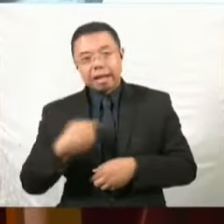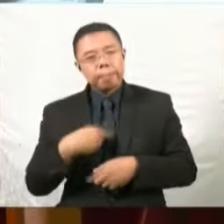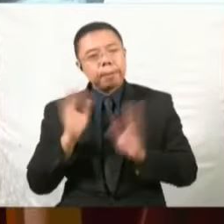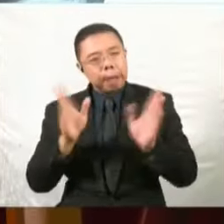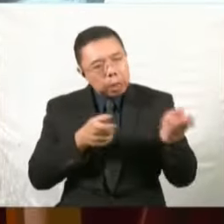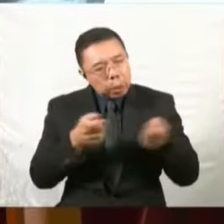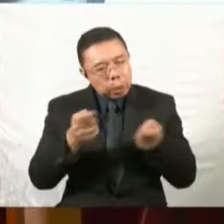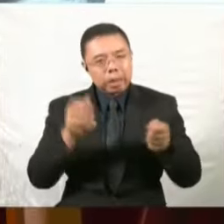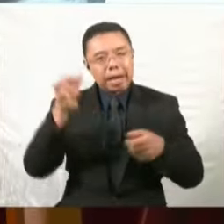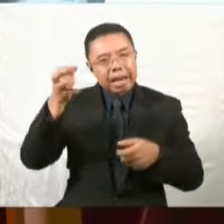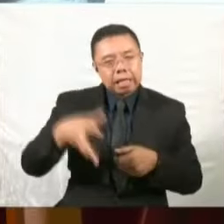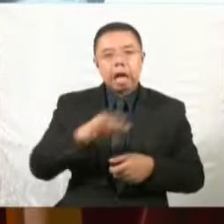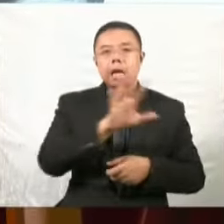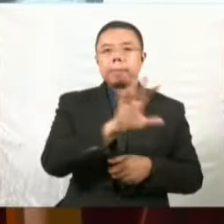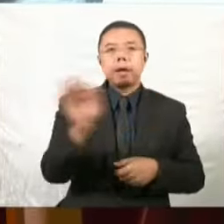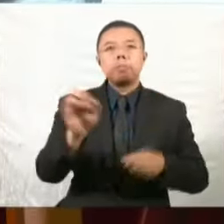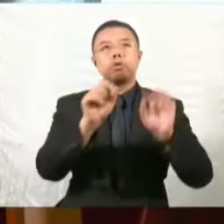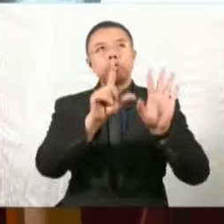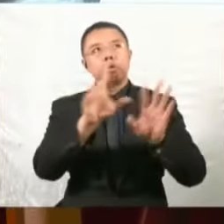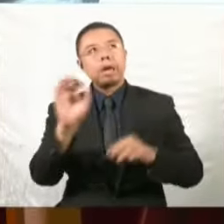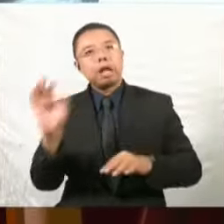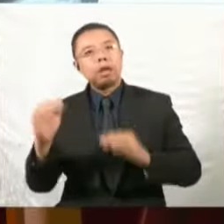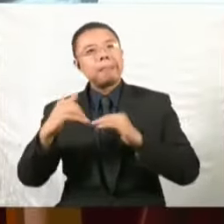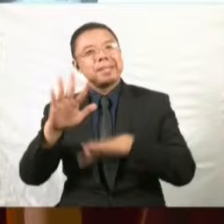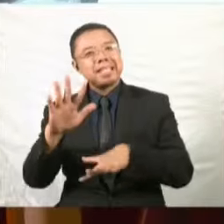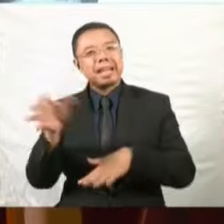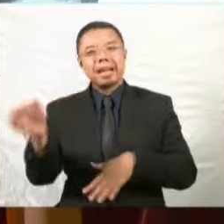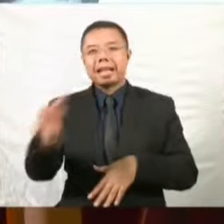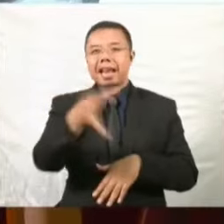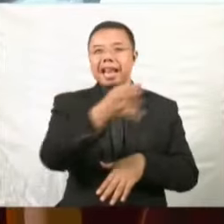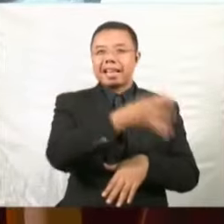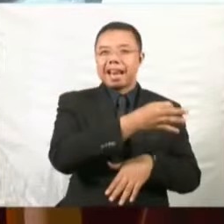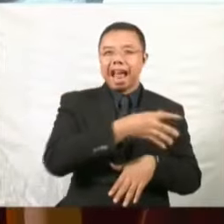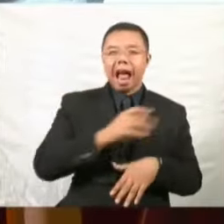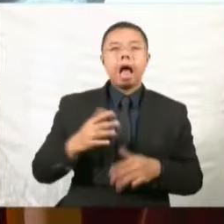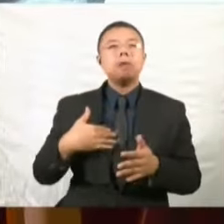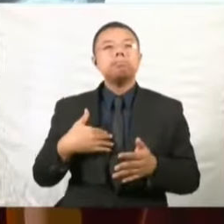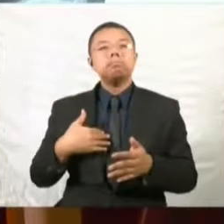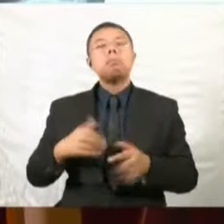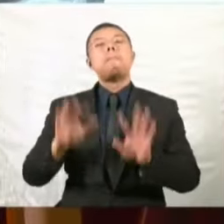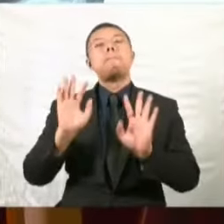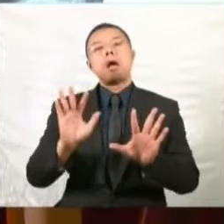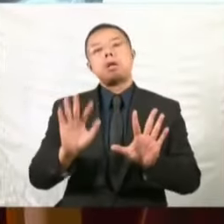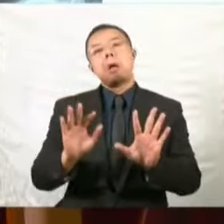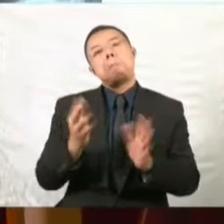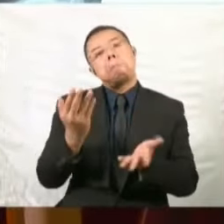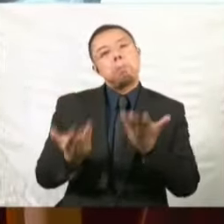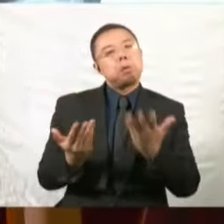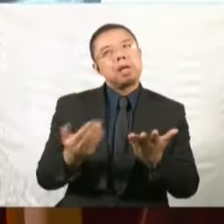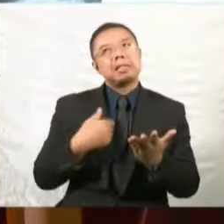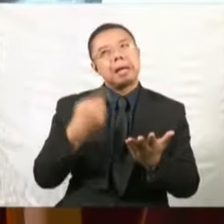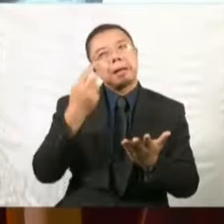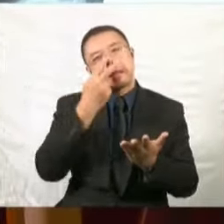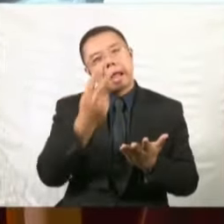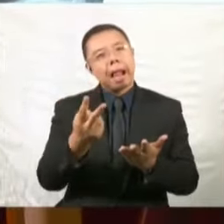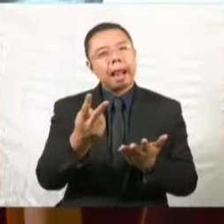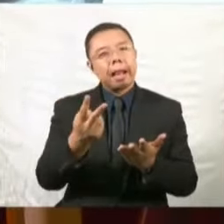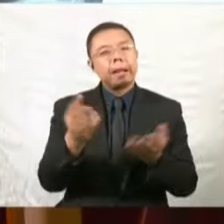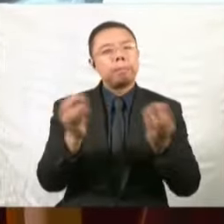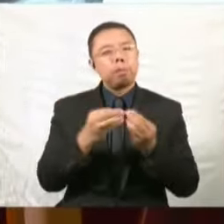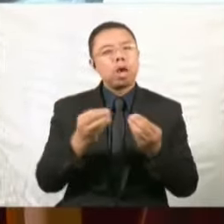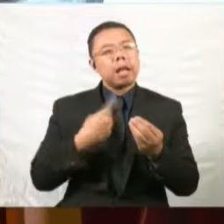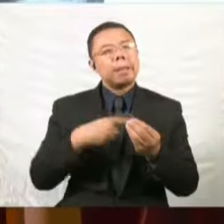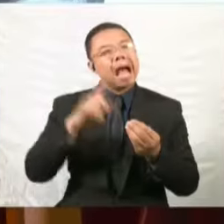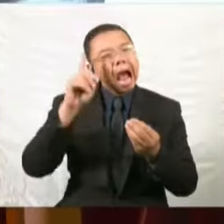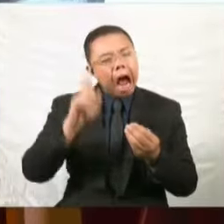mengurusi Desa 5700 pedesaan sehingga banyak hal-hal yang menurut saya membuat